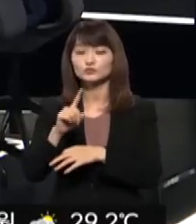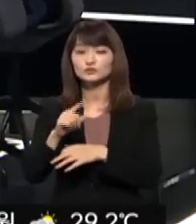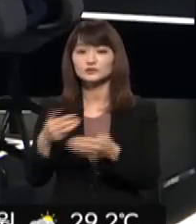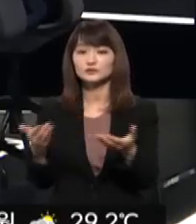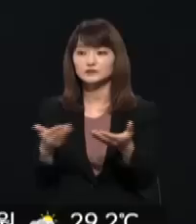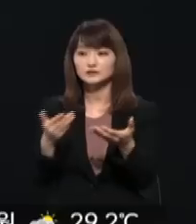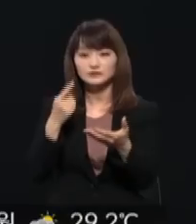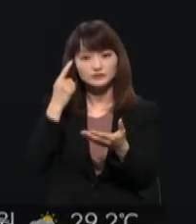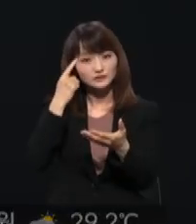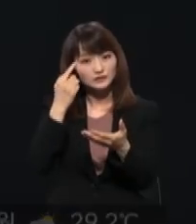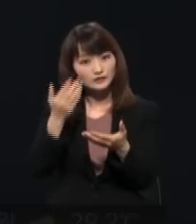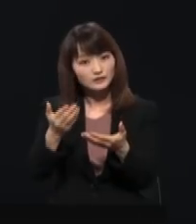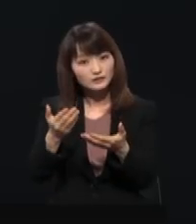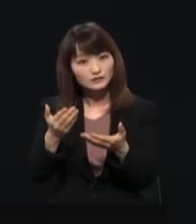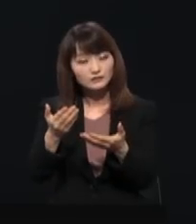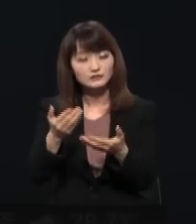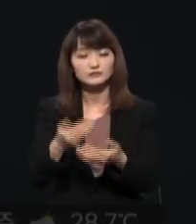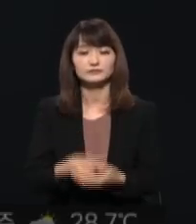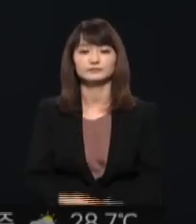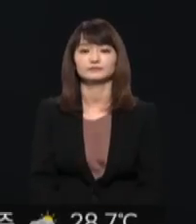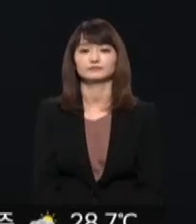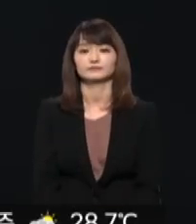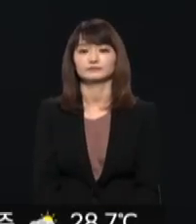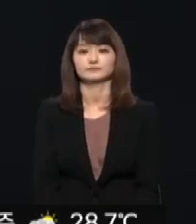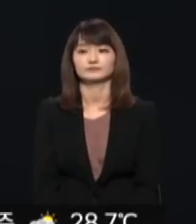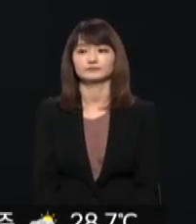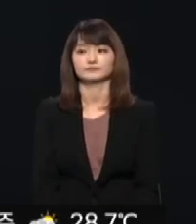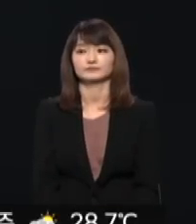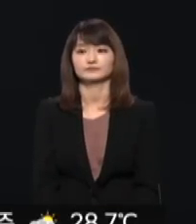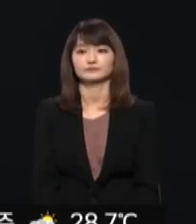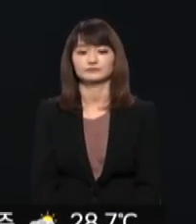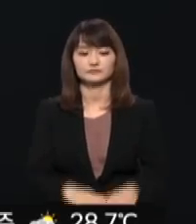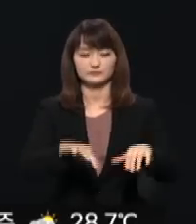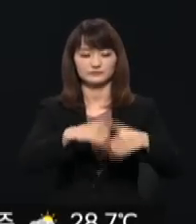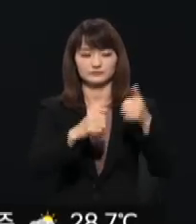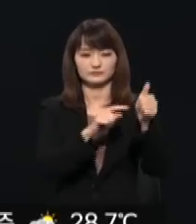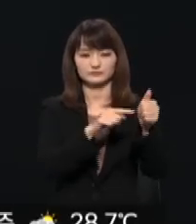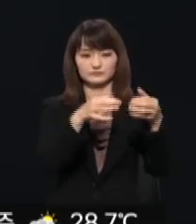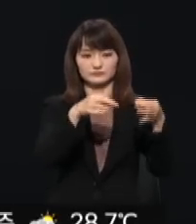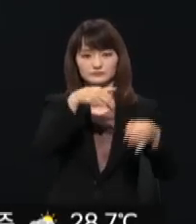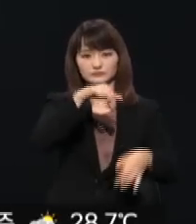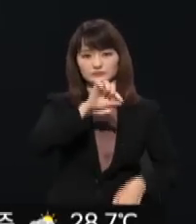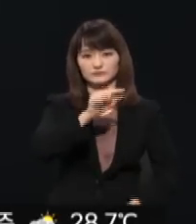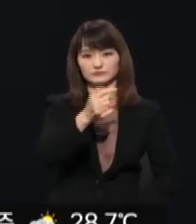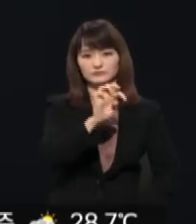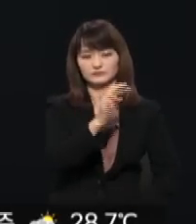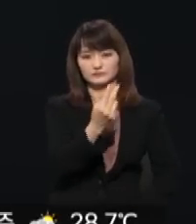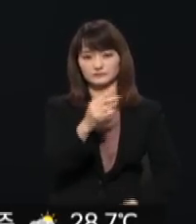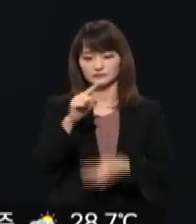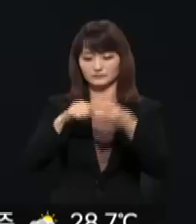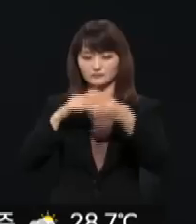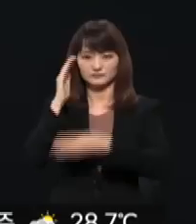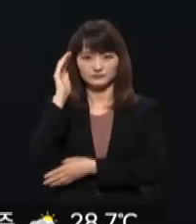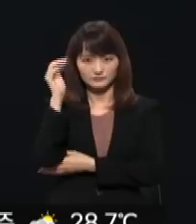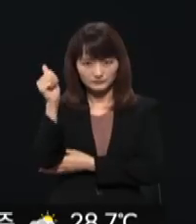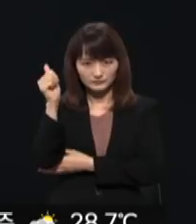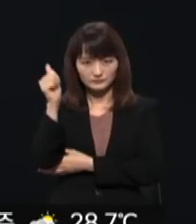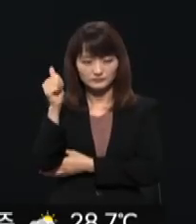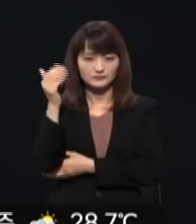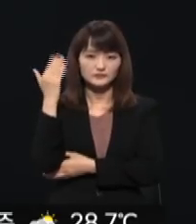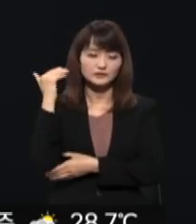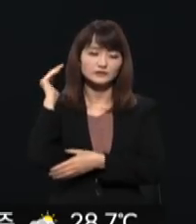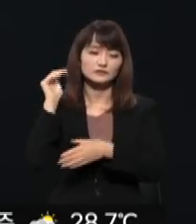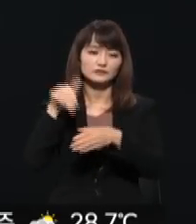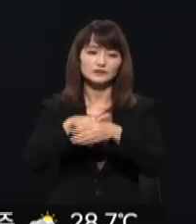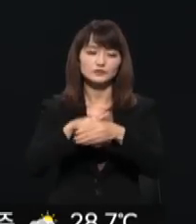하고 있었는가에 대한 의문을 안 품을 수가 없었던 것이죠 그러니까 김진표 국회의장이 윤석열 대통령께 문재인 대통령 사저 앞에 집회